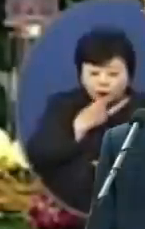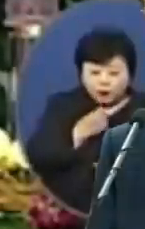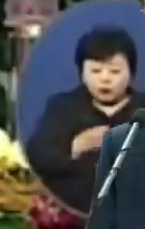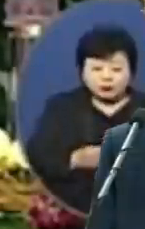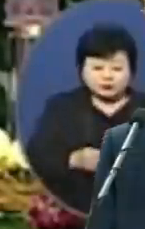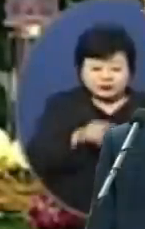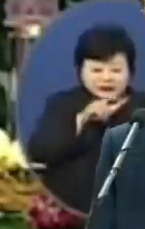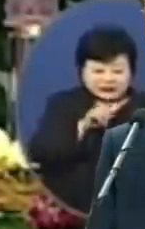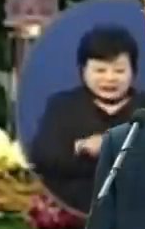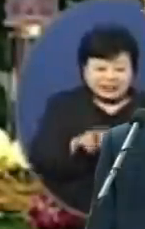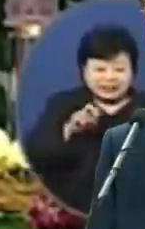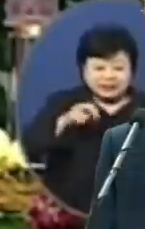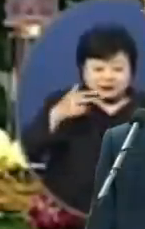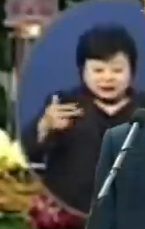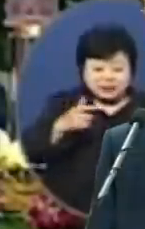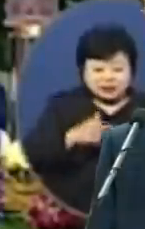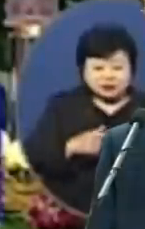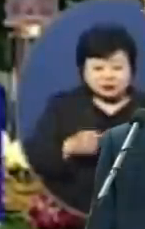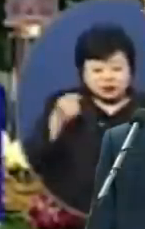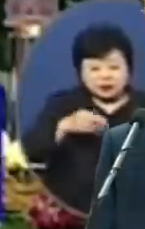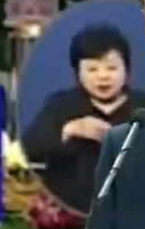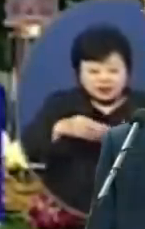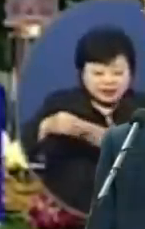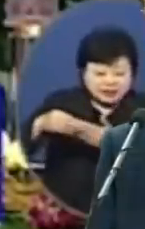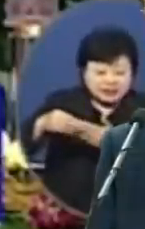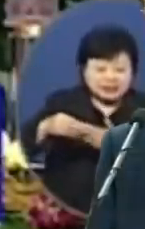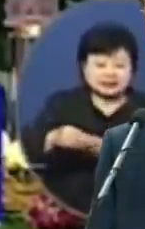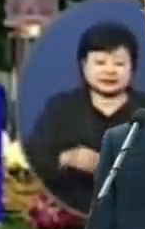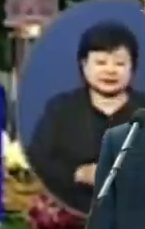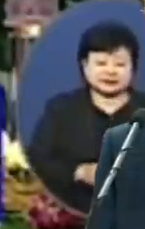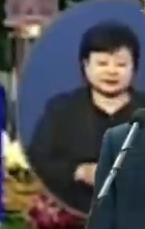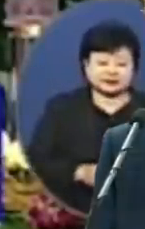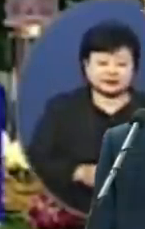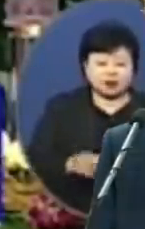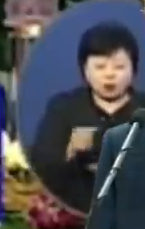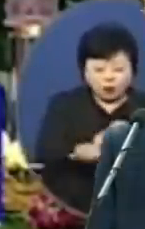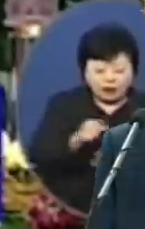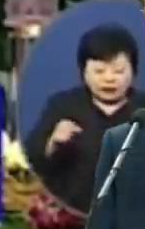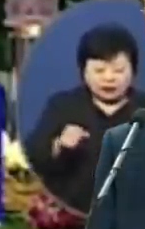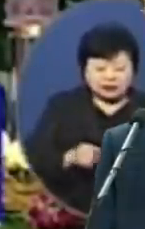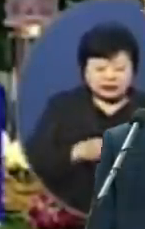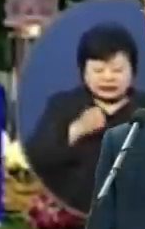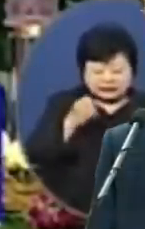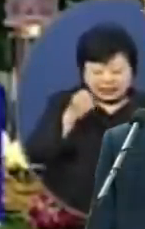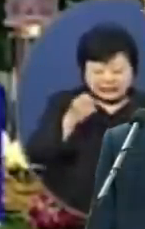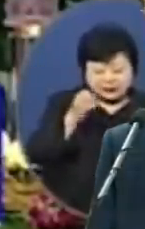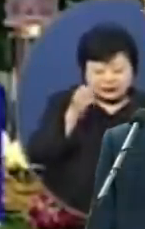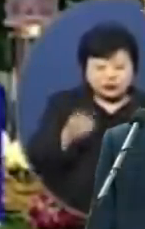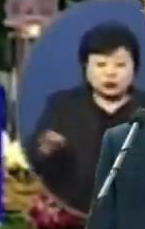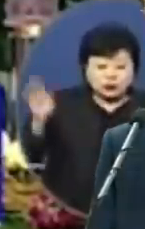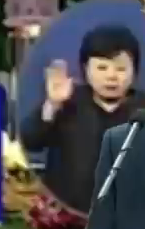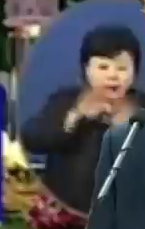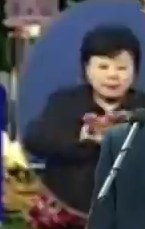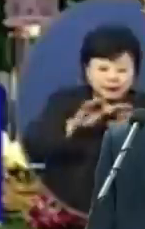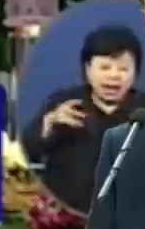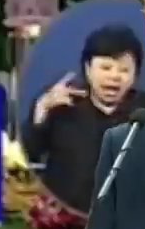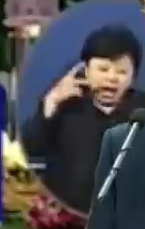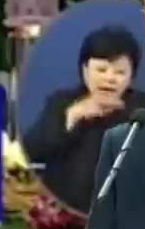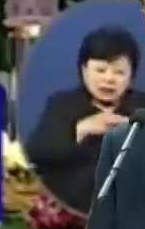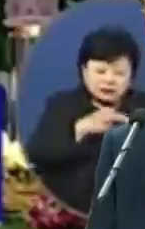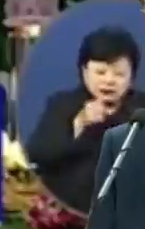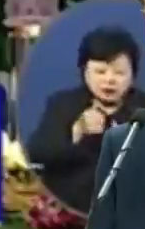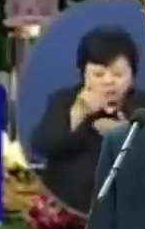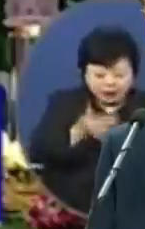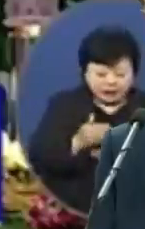보면 예수님께서 성령께 이끌리어 마귀에게 시험을 받으러 광야로 가서 40일을 밤낮으로 금식하신 후에 시험을